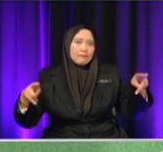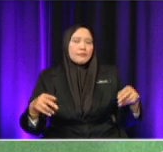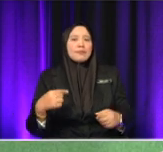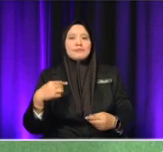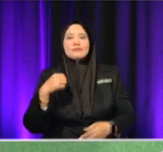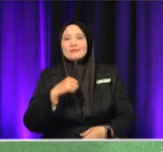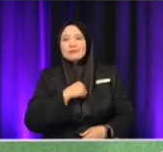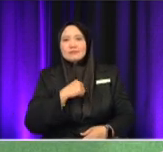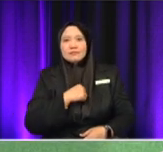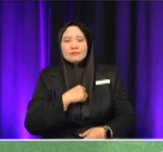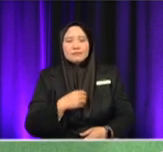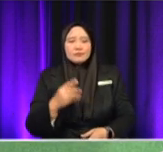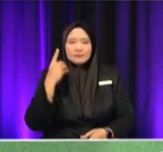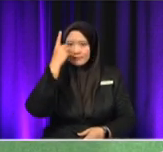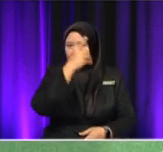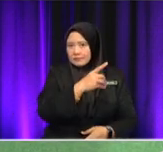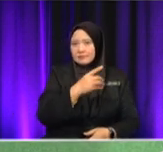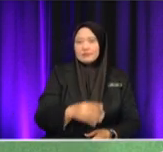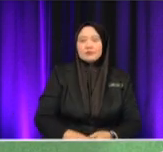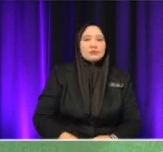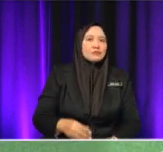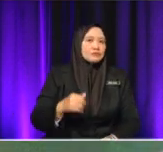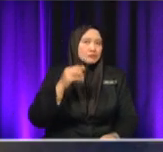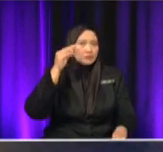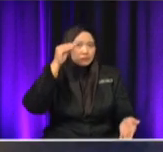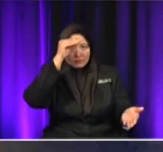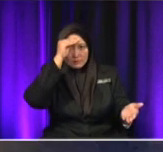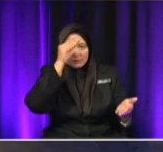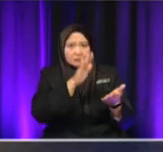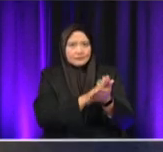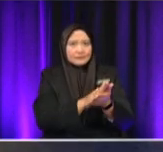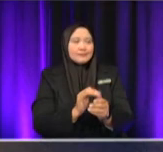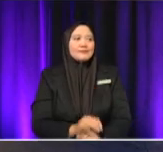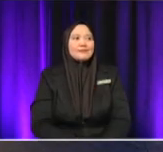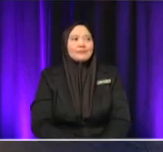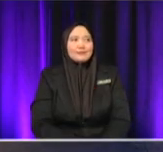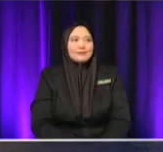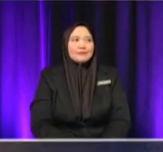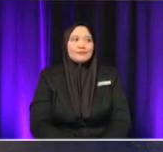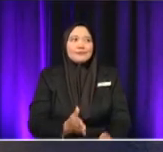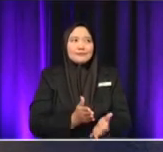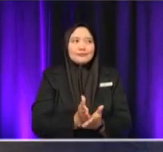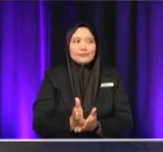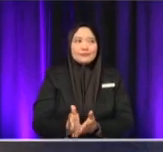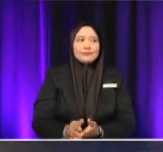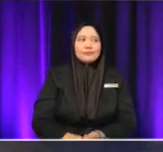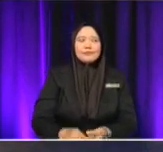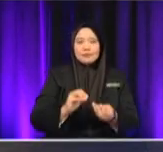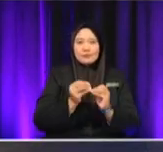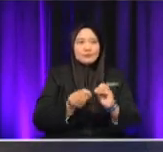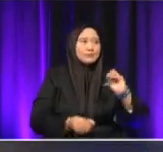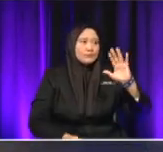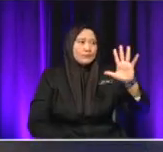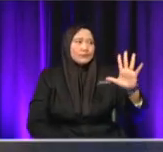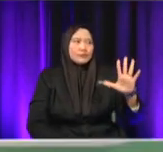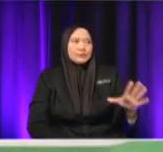berhadapan suami itu dapat menyenangkan hati suami Oke seterusnya kita lihat tanggung jawab istri yang kelima yaitu